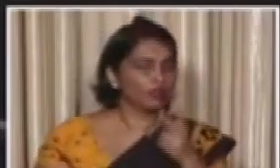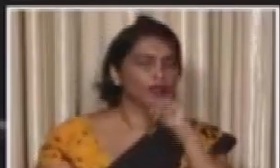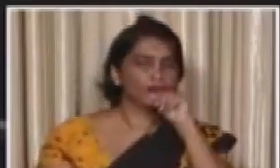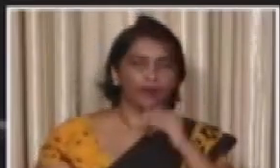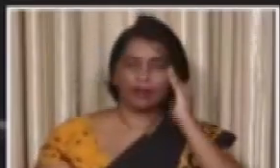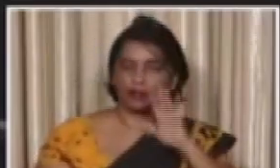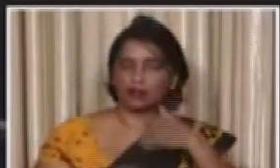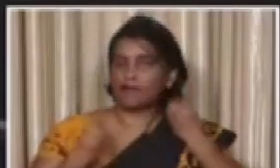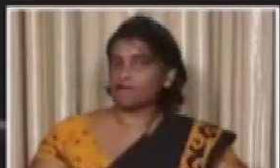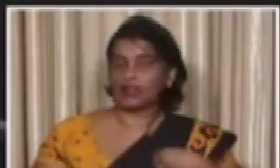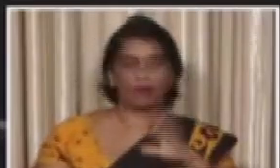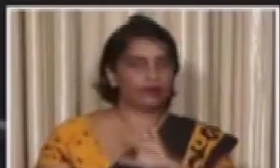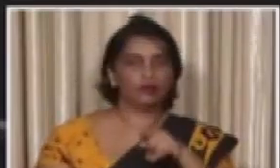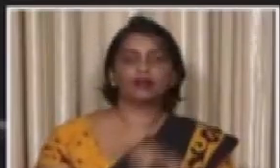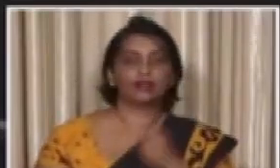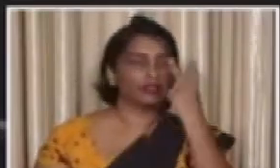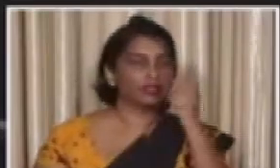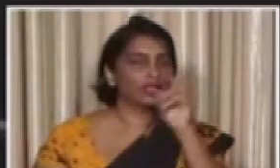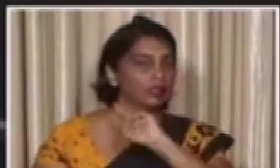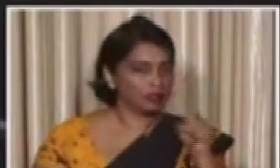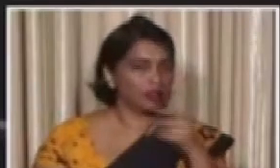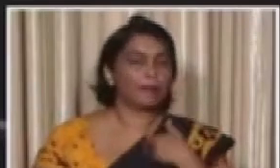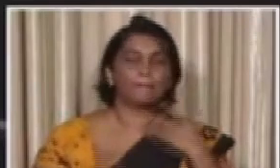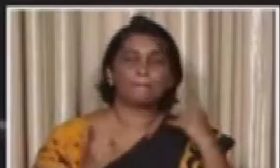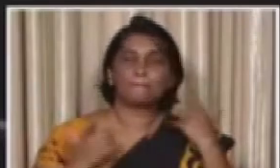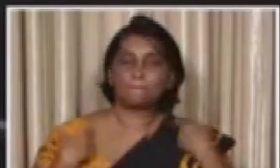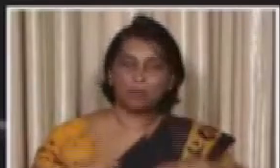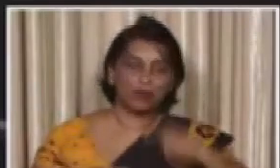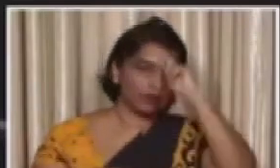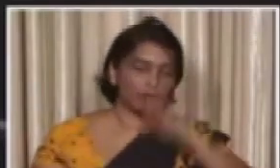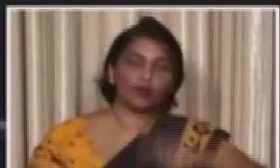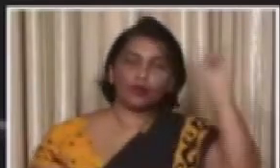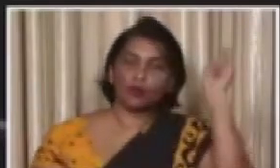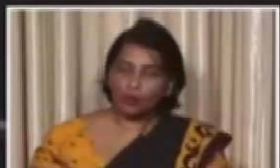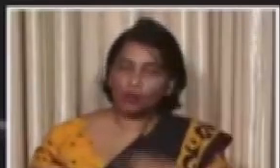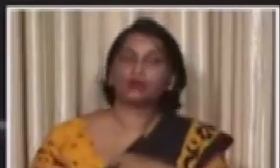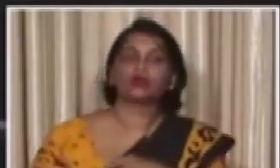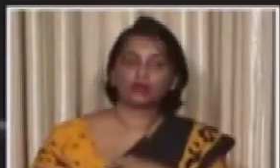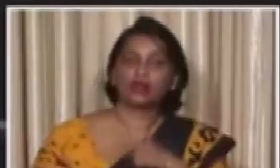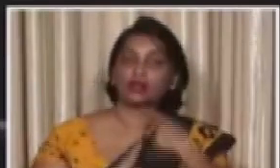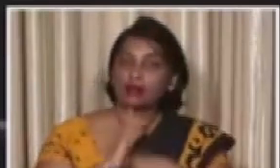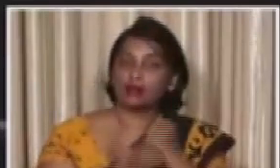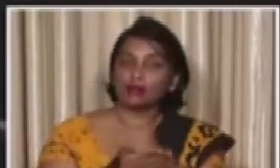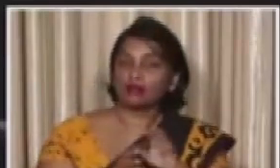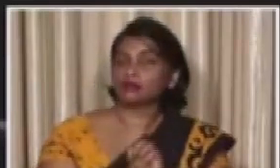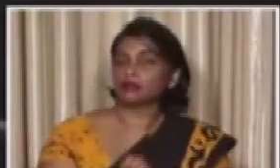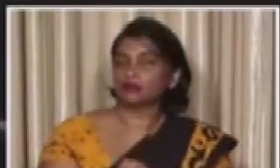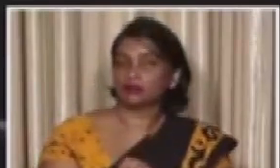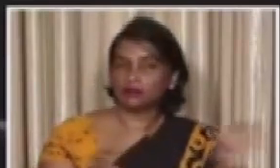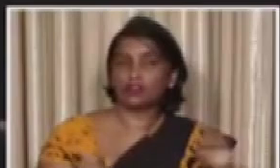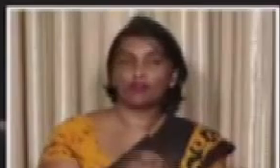ස්වභාවික පරාජයන් නොවේ. 2010දී මහින්ද රාජපක්ෂ මහතා ජයග්‍රහණය කරේ රට පුරා පතුරවා හරින ලද